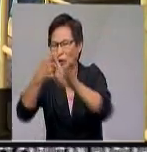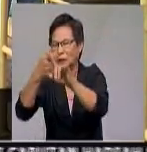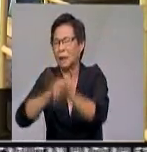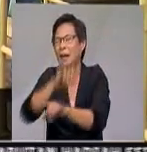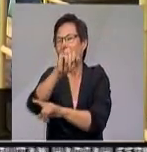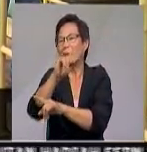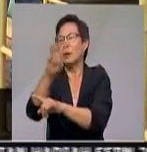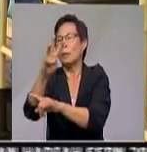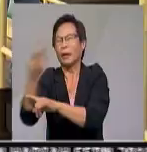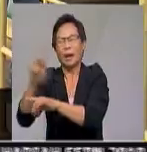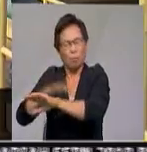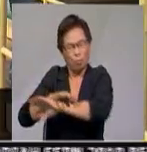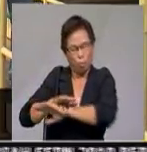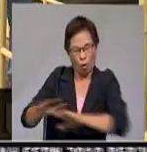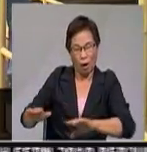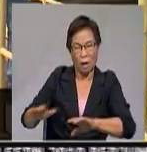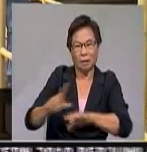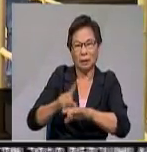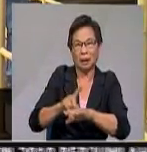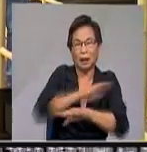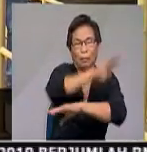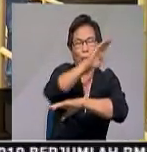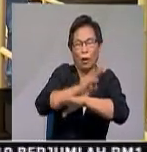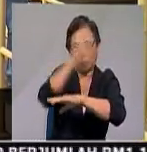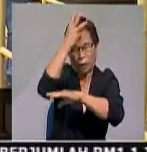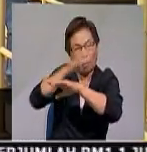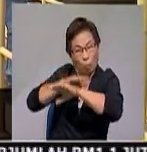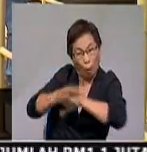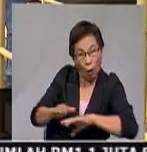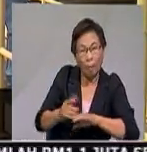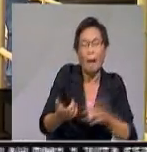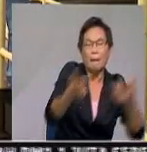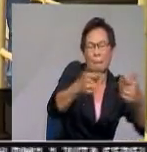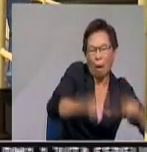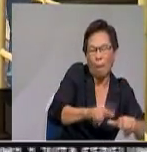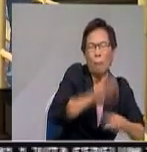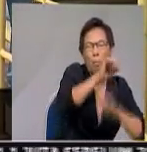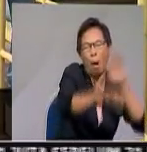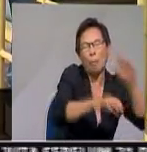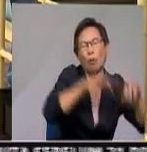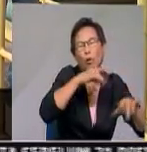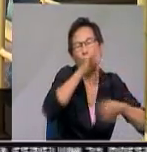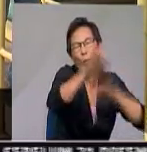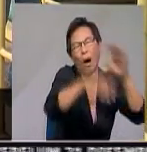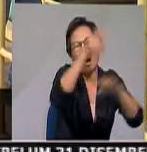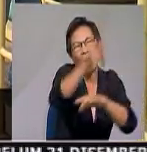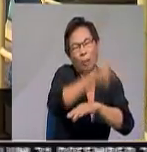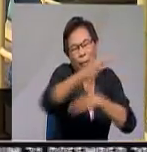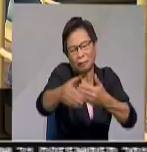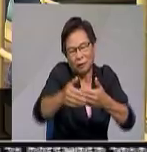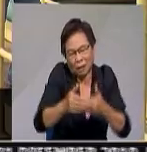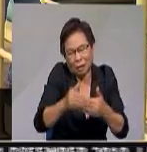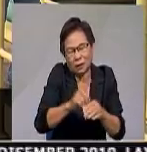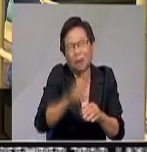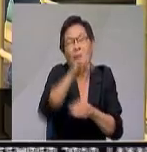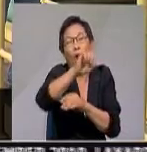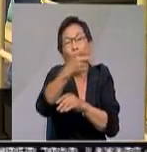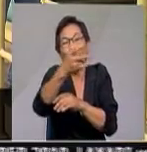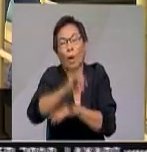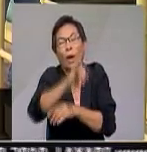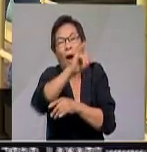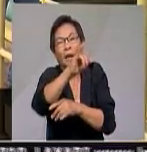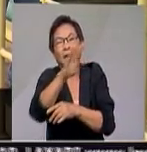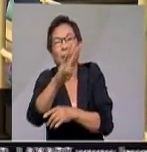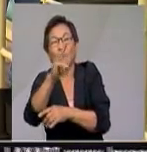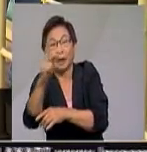daripada loji IWK di Bukit Mahkota. Sebaliknya, berlaku pembuangan sisa secara haram berdekatan dengan loji